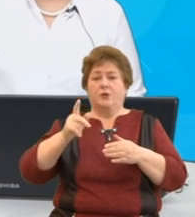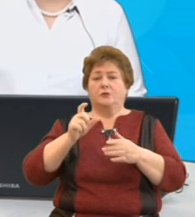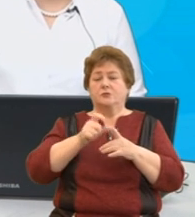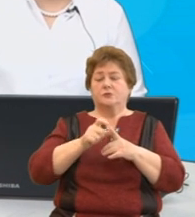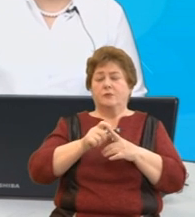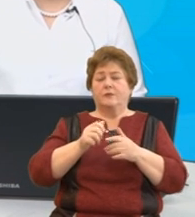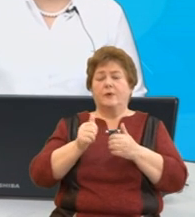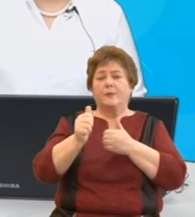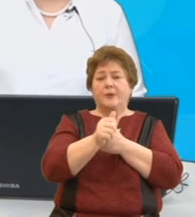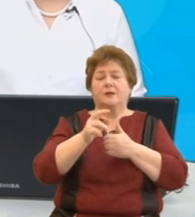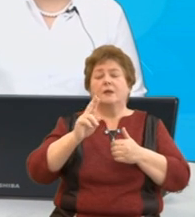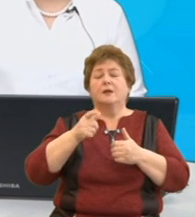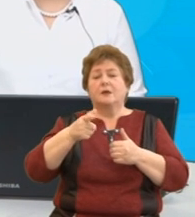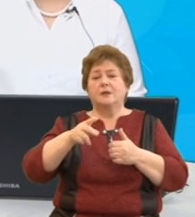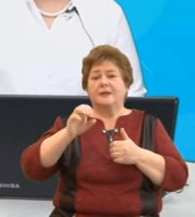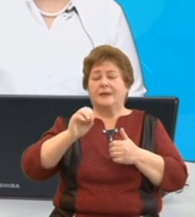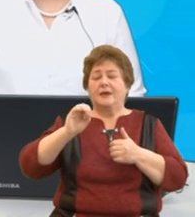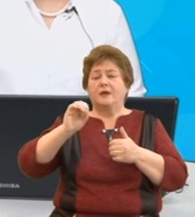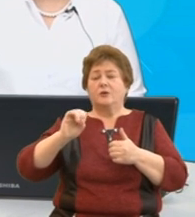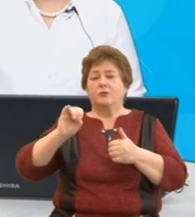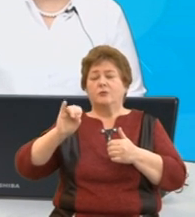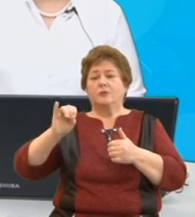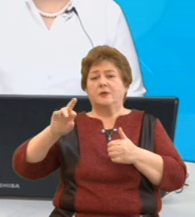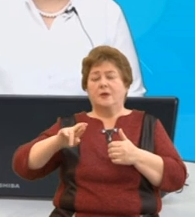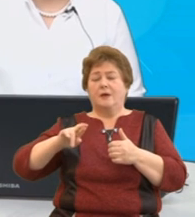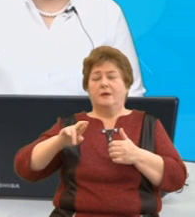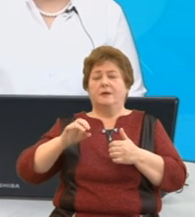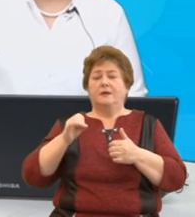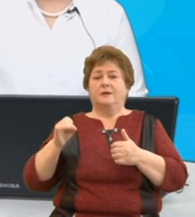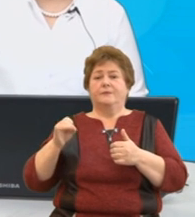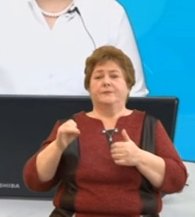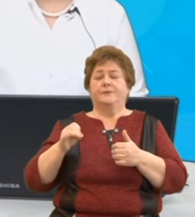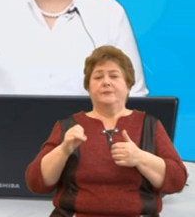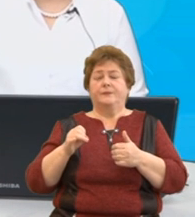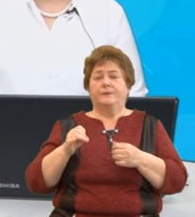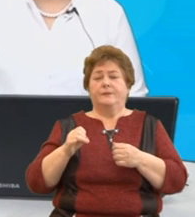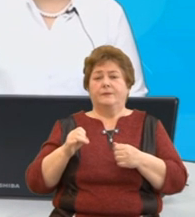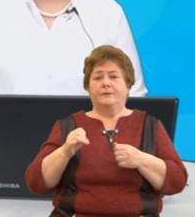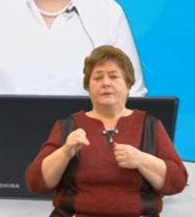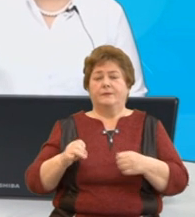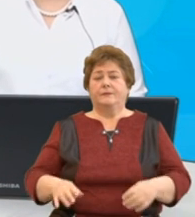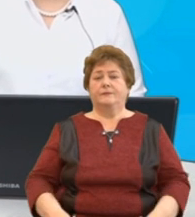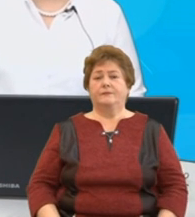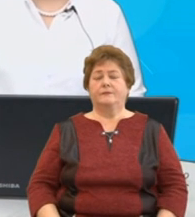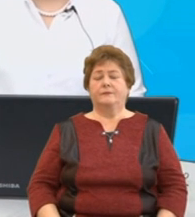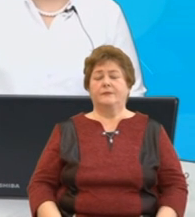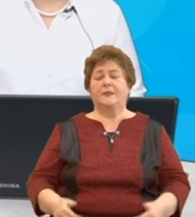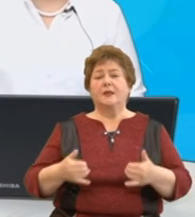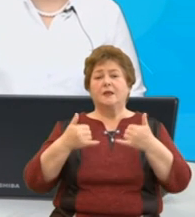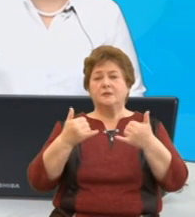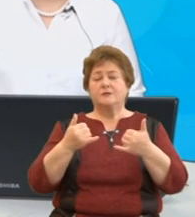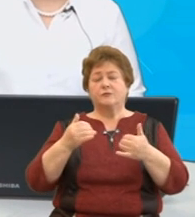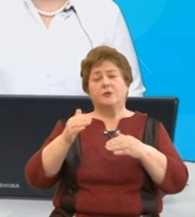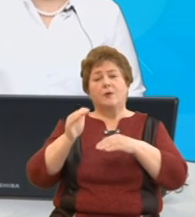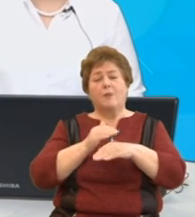перед гласными ю ю я и вы сегодня